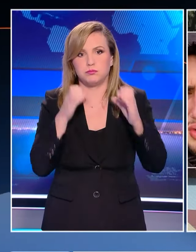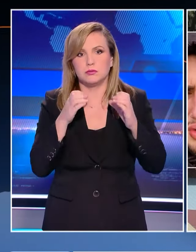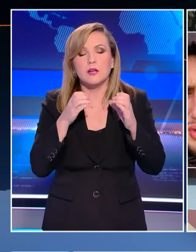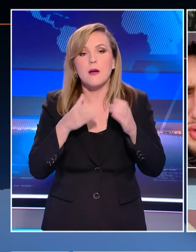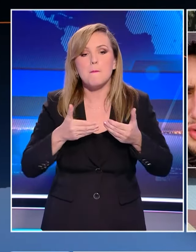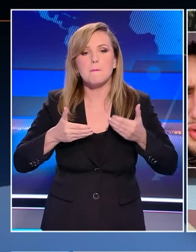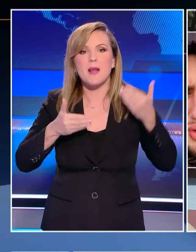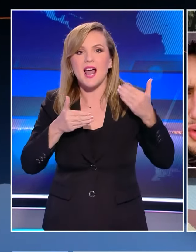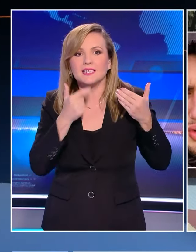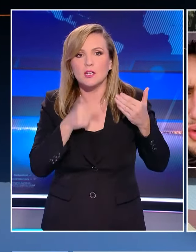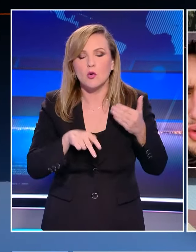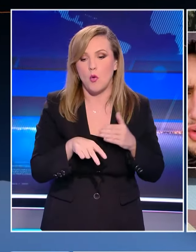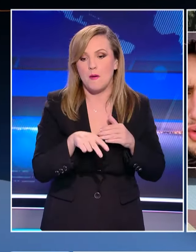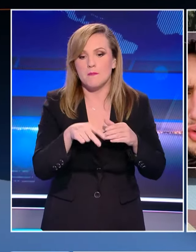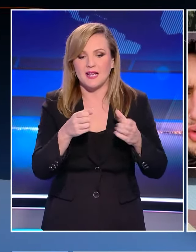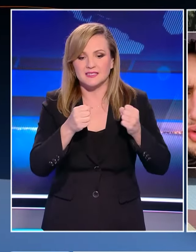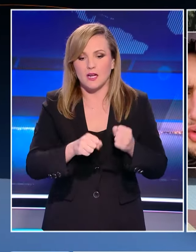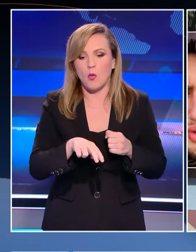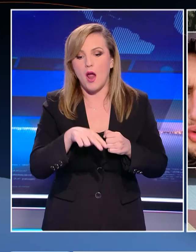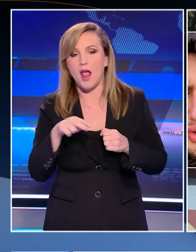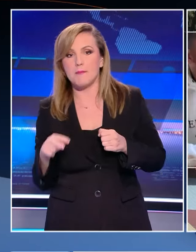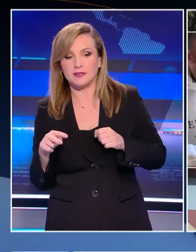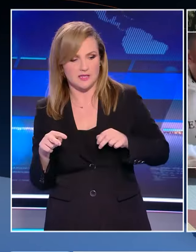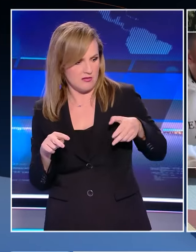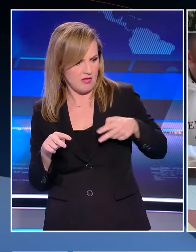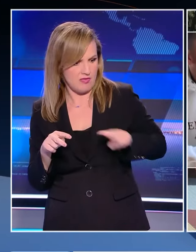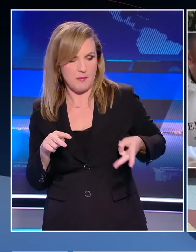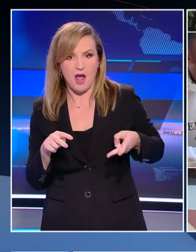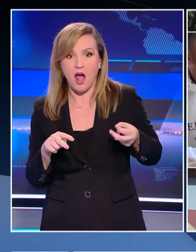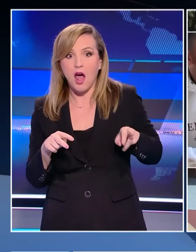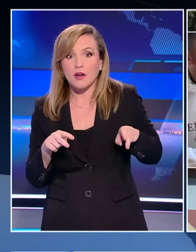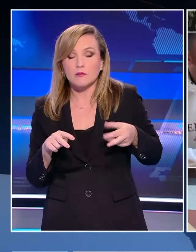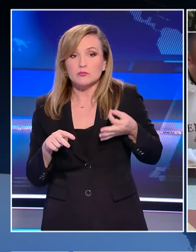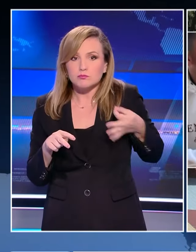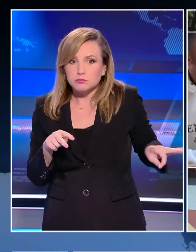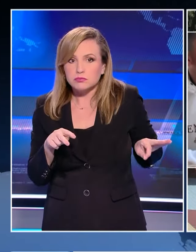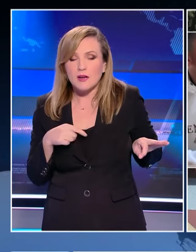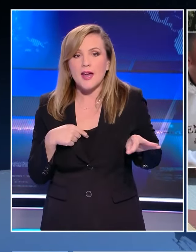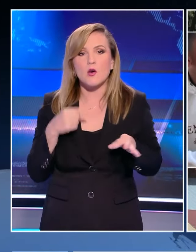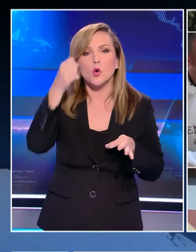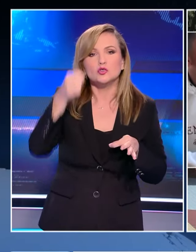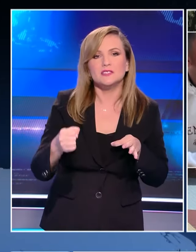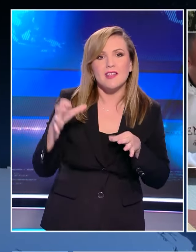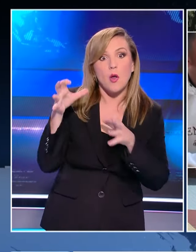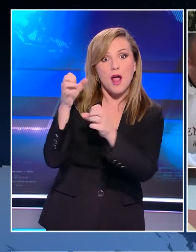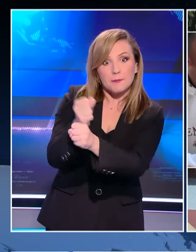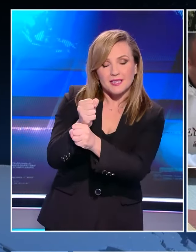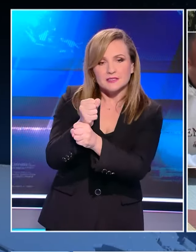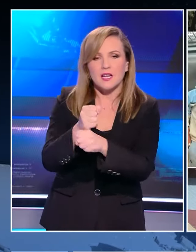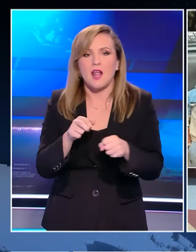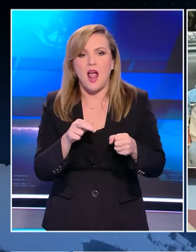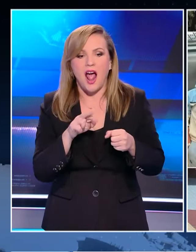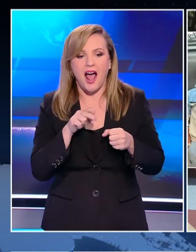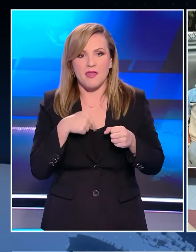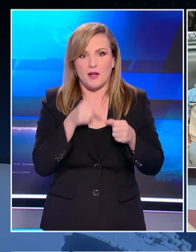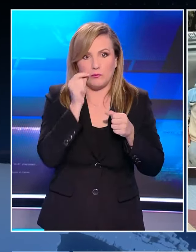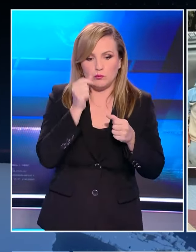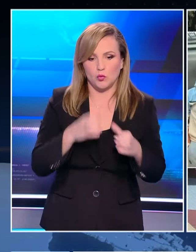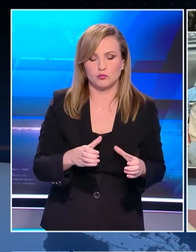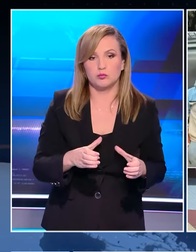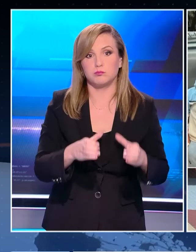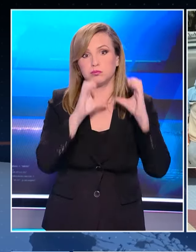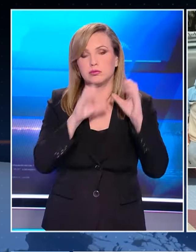δευτερολέπτου βλέπω να είμαι ανάσκυλα, τον αδελφό μου να μην είναι δίπλα και εγώ να κρατιέμαι ανέστητα από το σίδερο. Ο αδελφός μου πετάχτηκε από το κάθισμα. Δεν